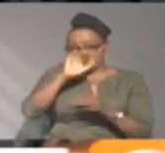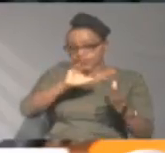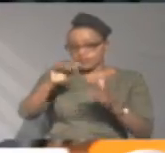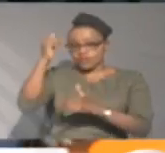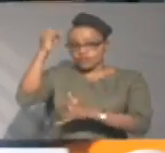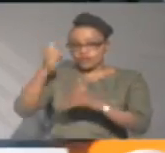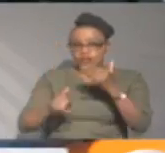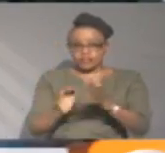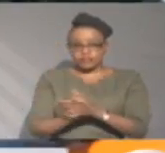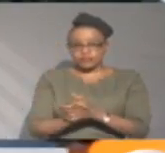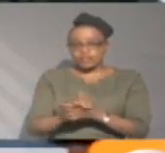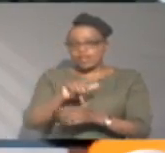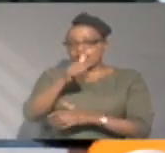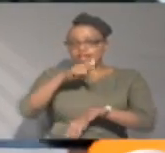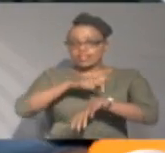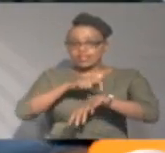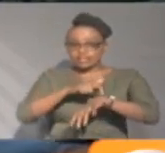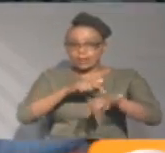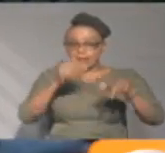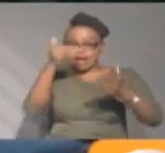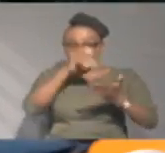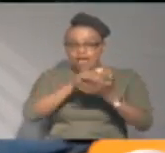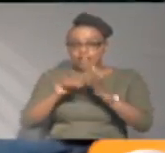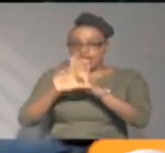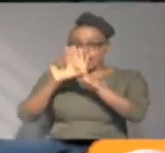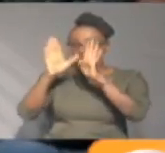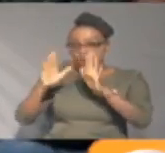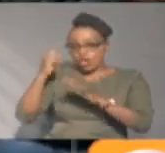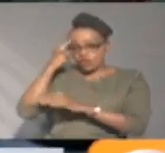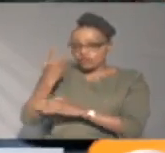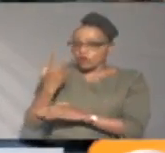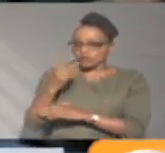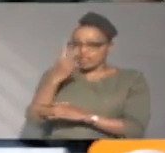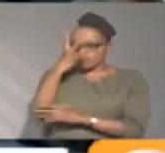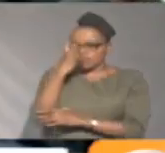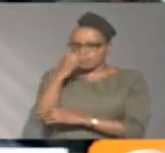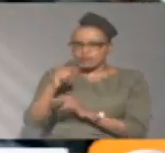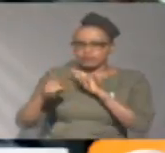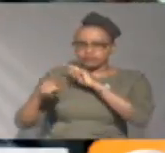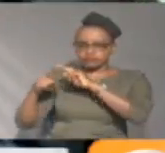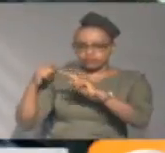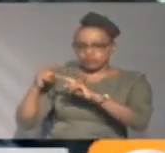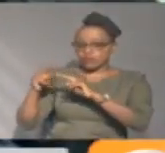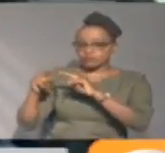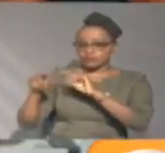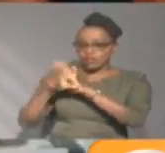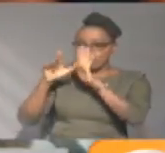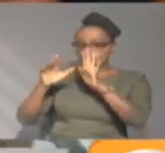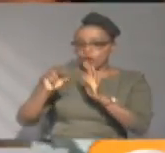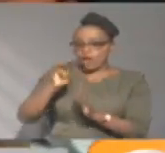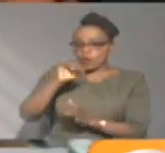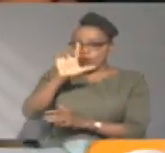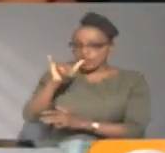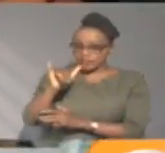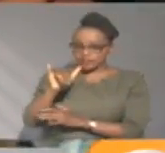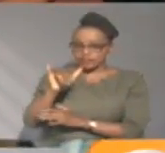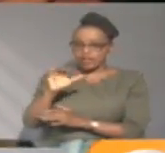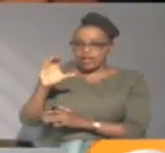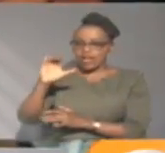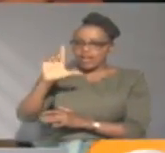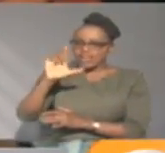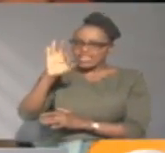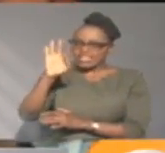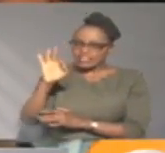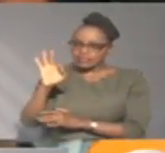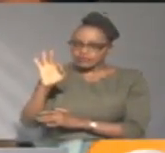Na hatimaye, kwa mara nyingine tena, wakili wa washtakiwa kwenye mauaji ya wakili Willy Kimani, Cliff Ombeta,